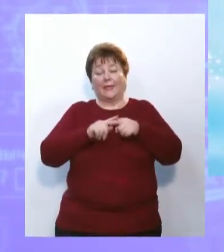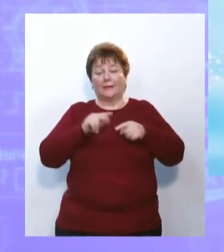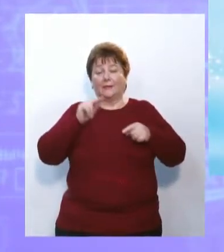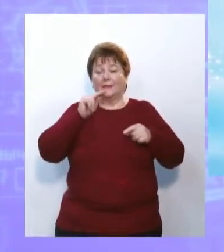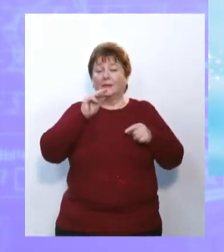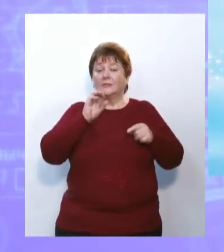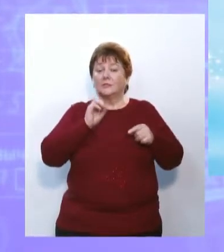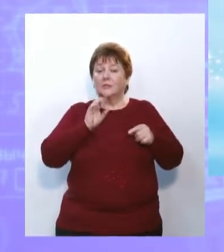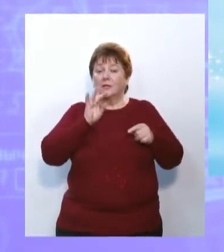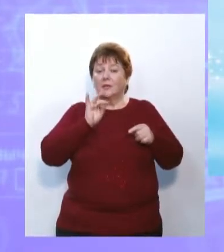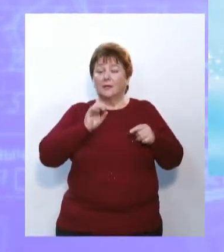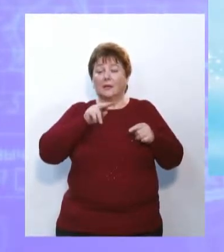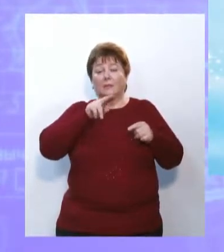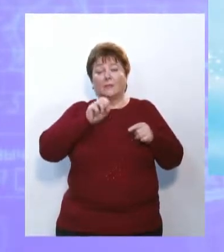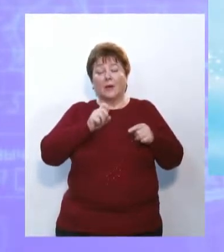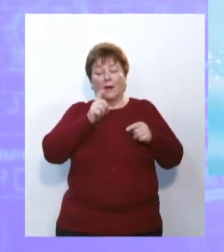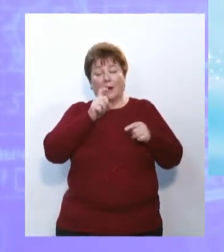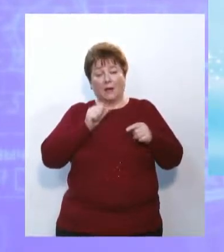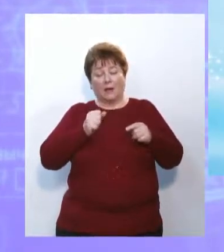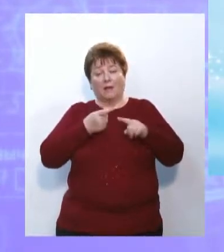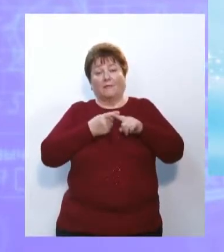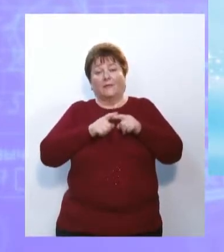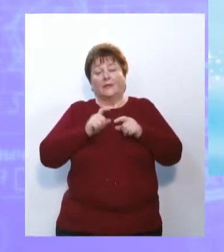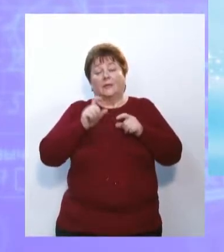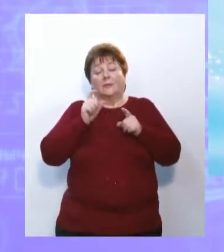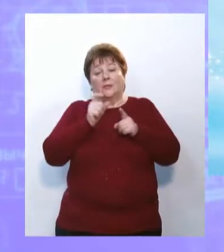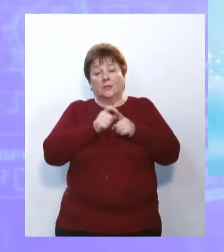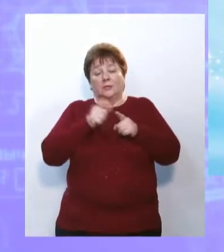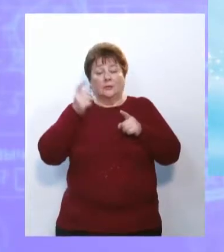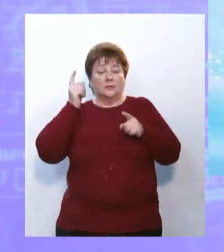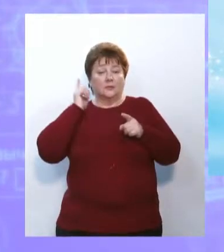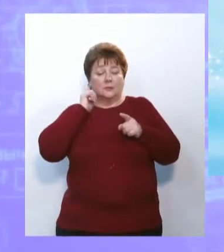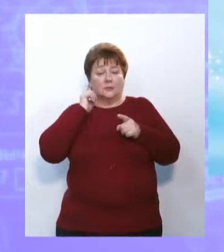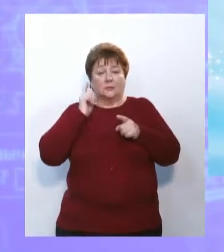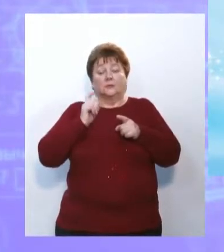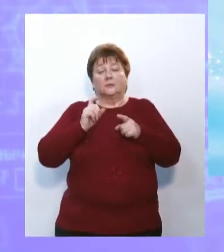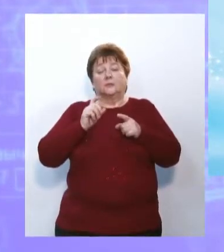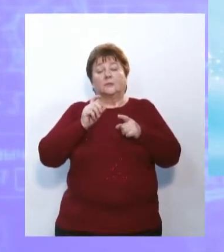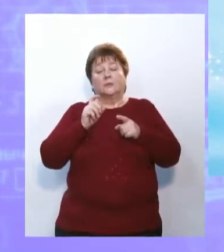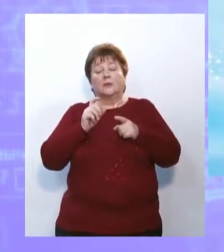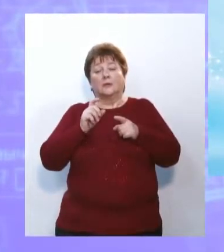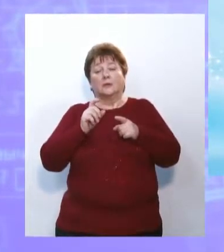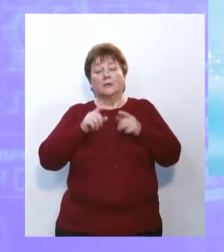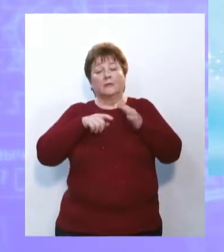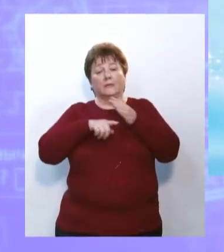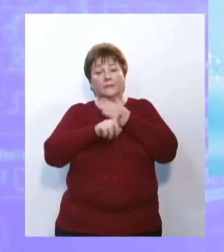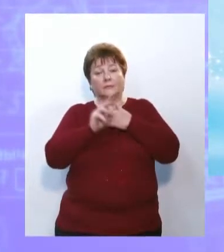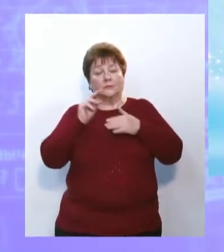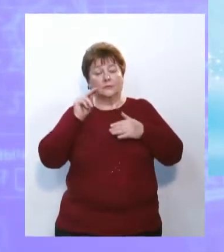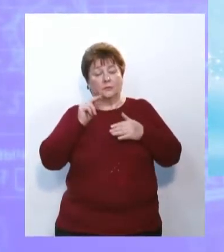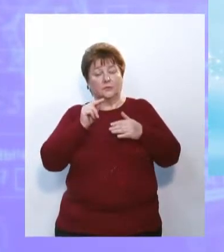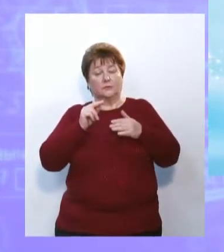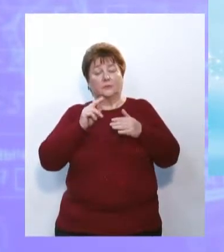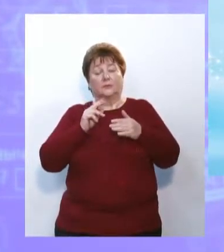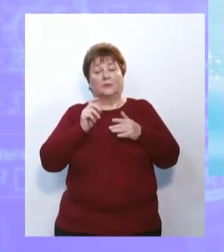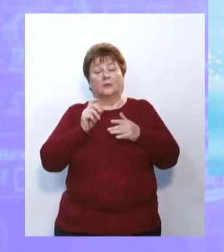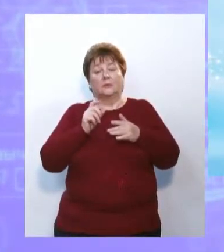черепаха. В этом слове мы слышим звук Ч в начале слова.